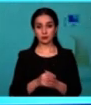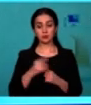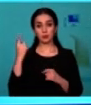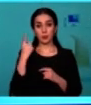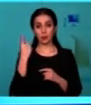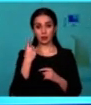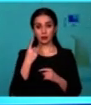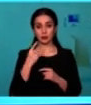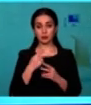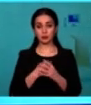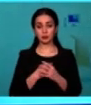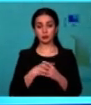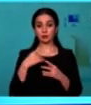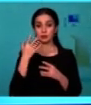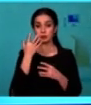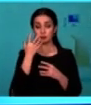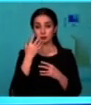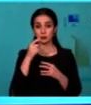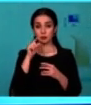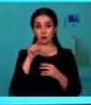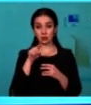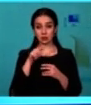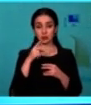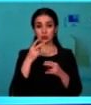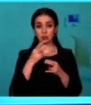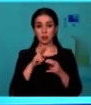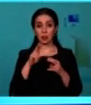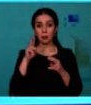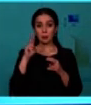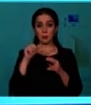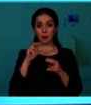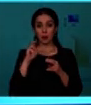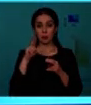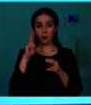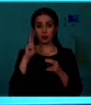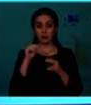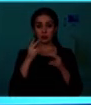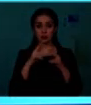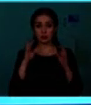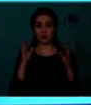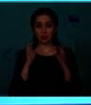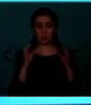Birinchi, rasmlarni sahifaning papkasida saqlaymiz.